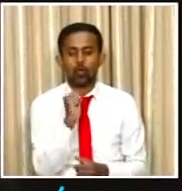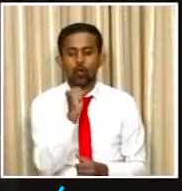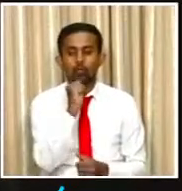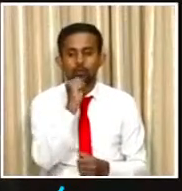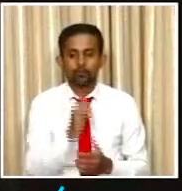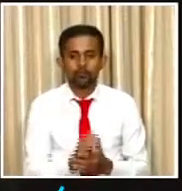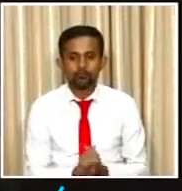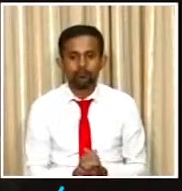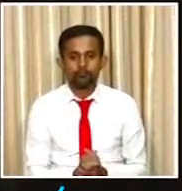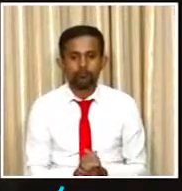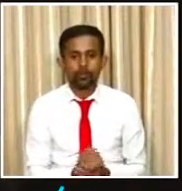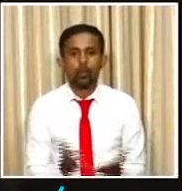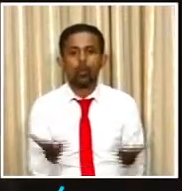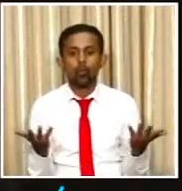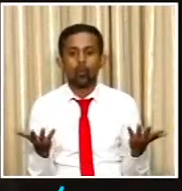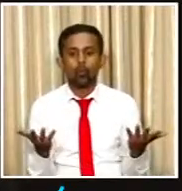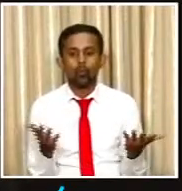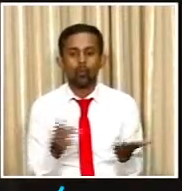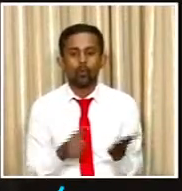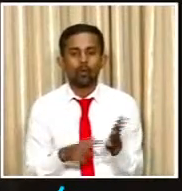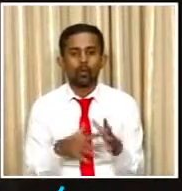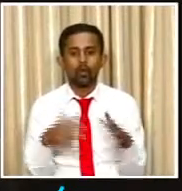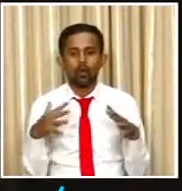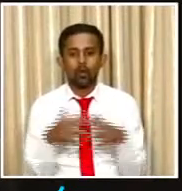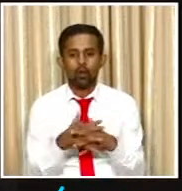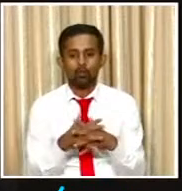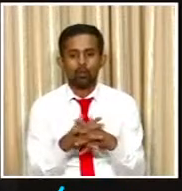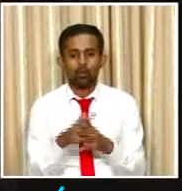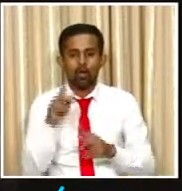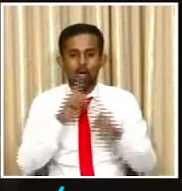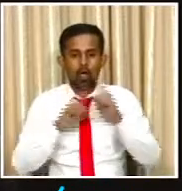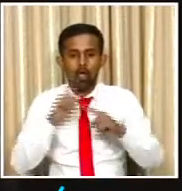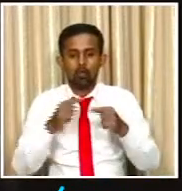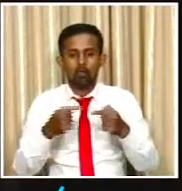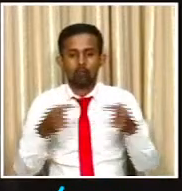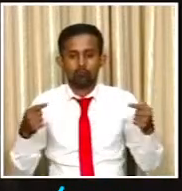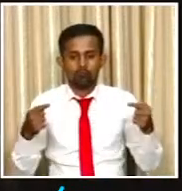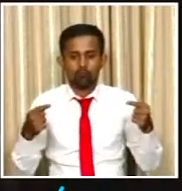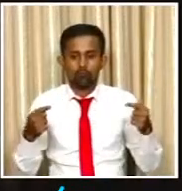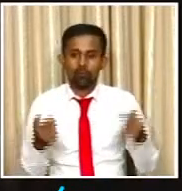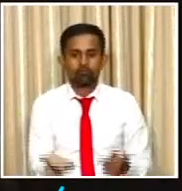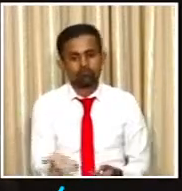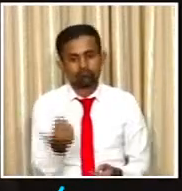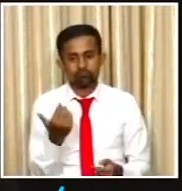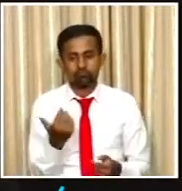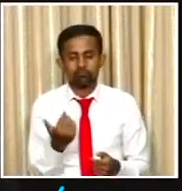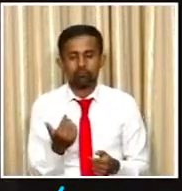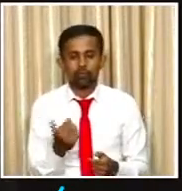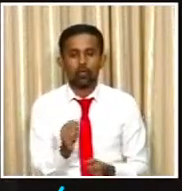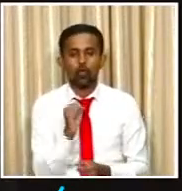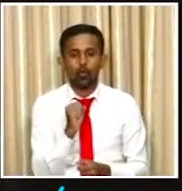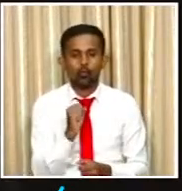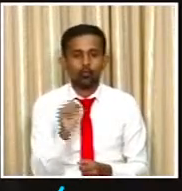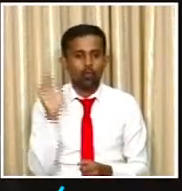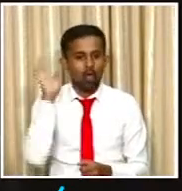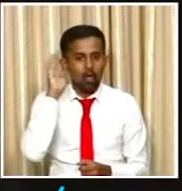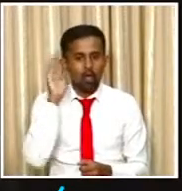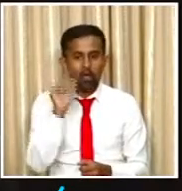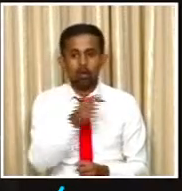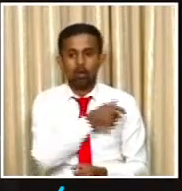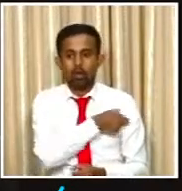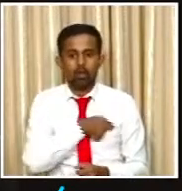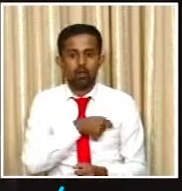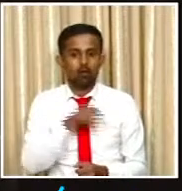උනේ කොහෙද මේ නීතිය අන්න ඒව ගැන කතා කරන්න දැන් ඔය විපක්ෂයේ සජබේ අය කොහොමද මේක උනේ කියලා අහගන්න ඕගලගේ